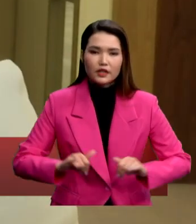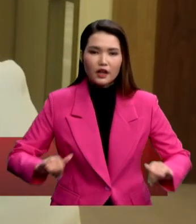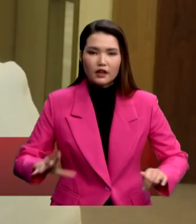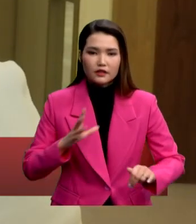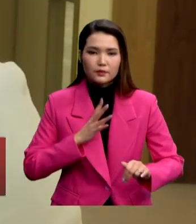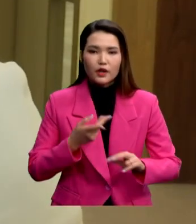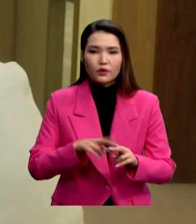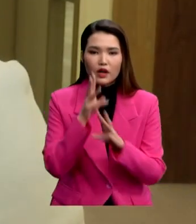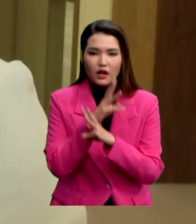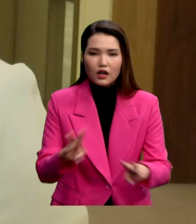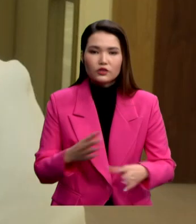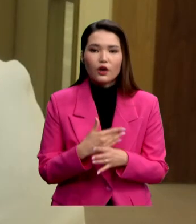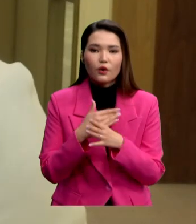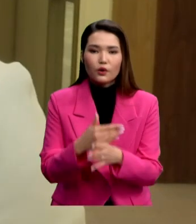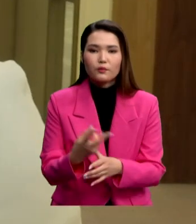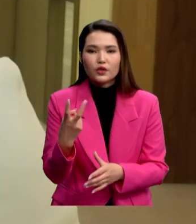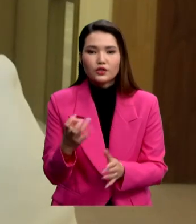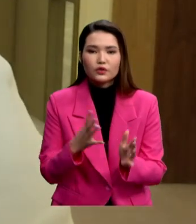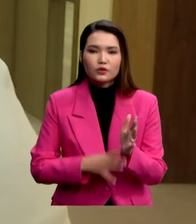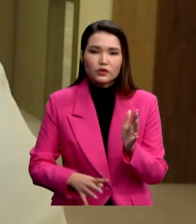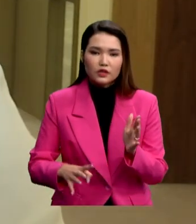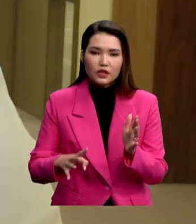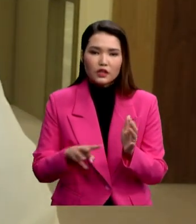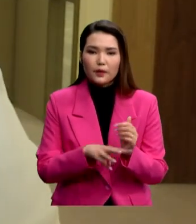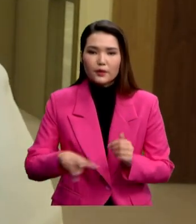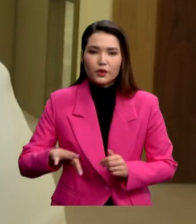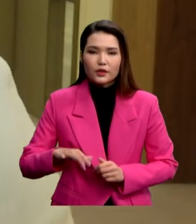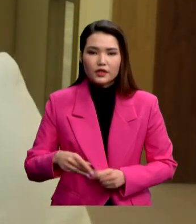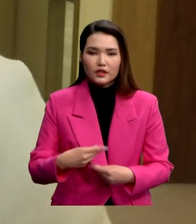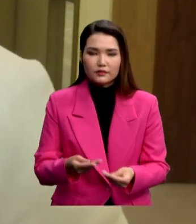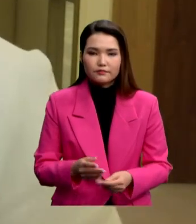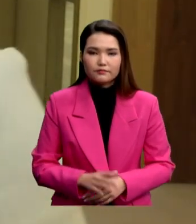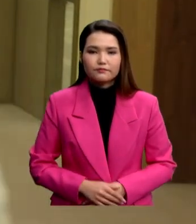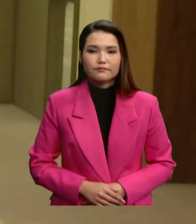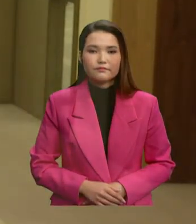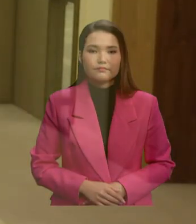асуда, соның қаржылай көмегі 290 миллион теңгеден асады.